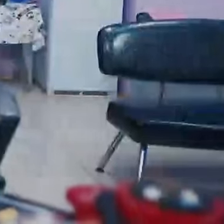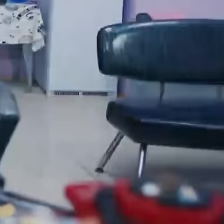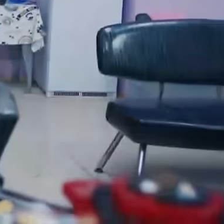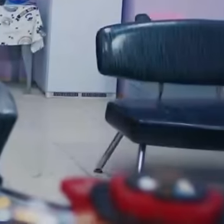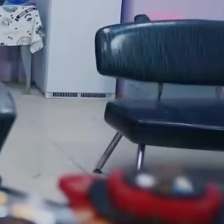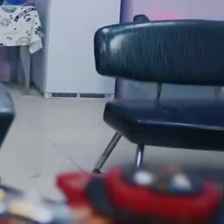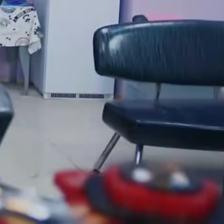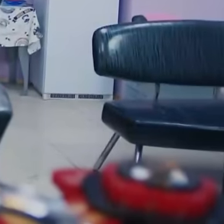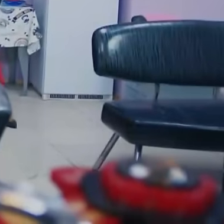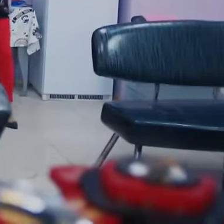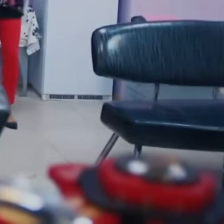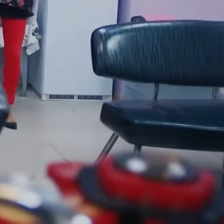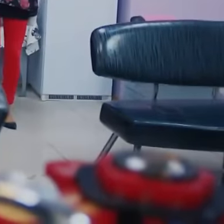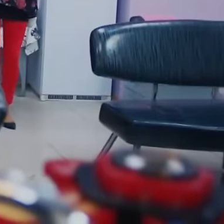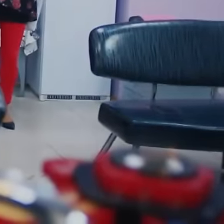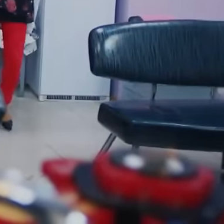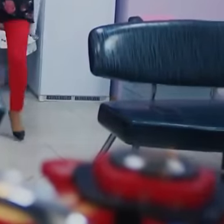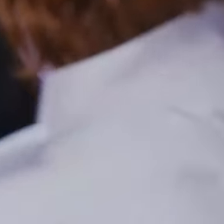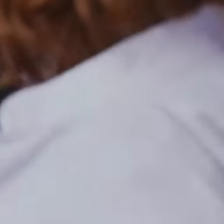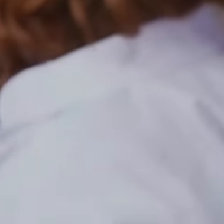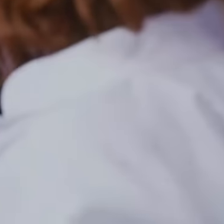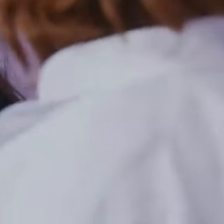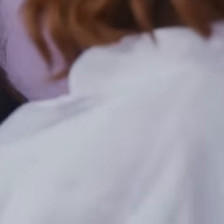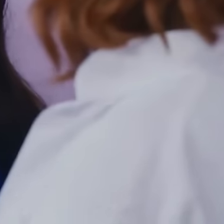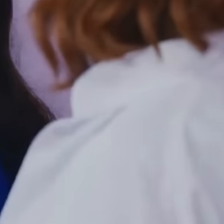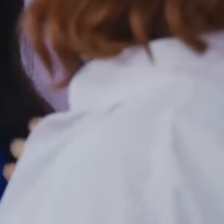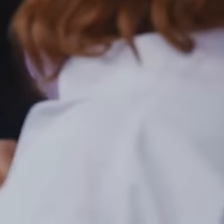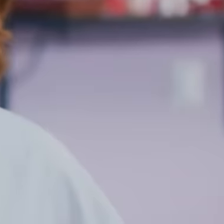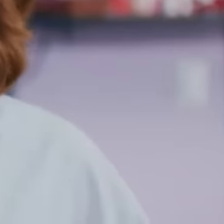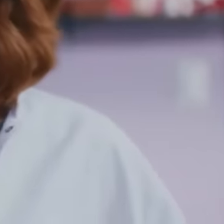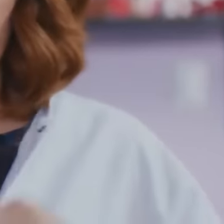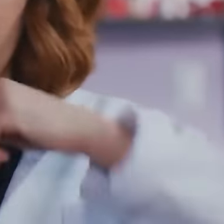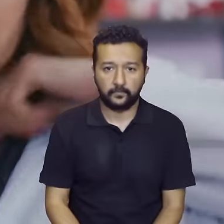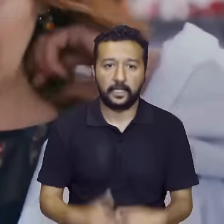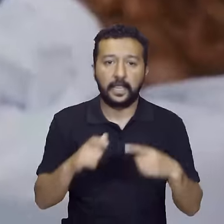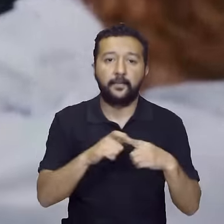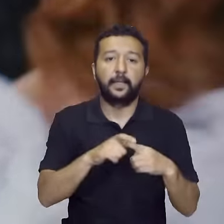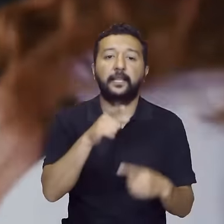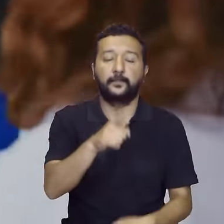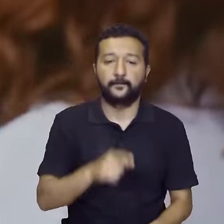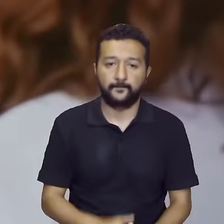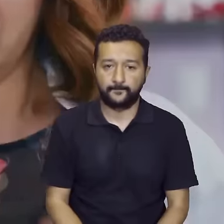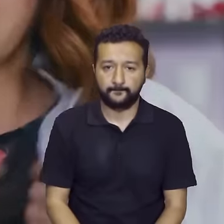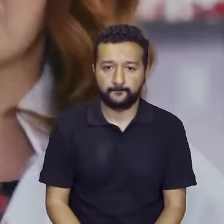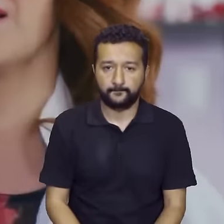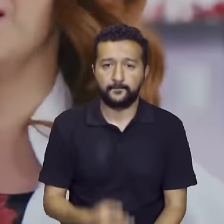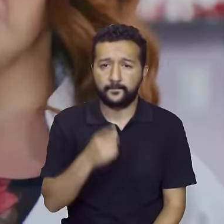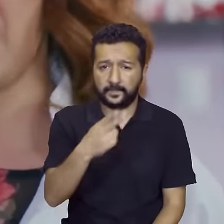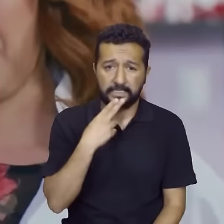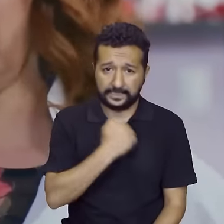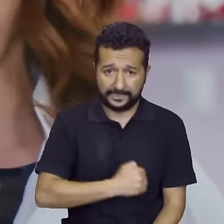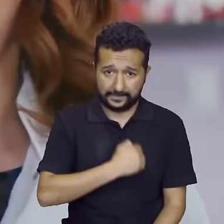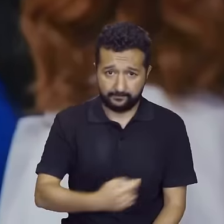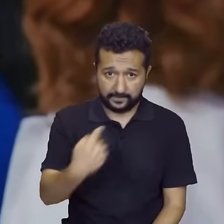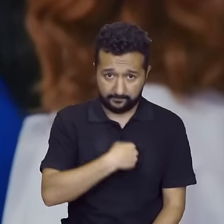Kuaför. Emel kadının saçlarını sararken Ayşen önlüğünü giyerek içeriden çıktı. Emel. Kız kızdın